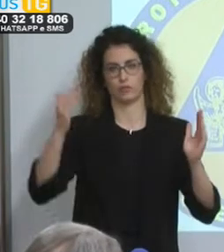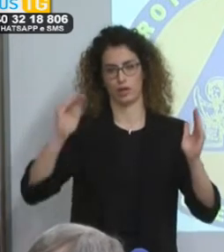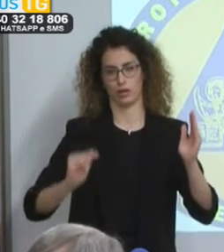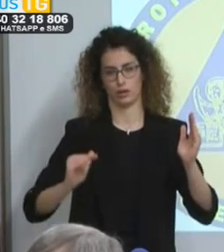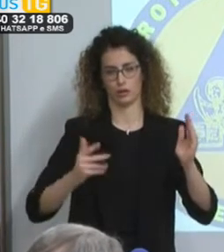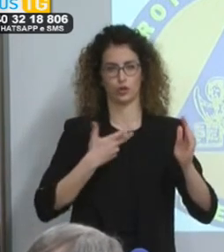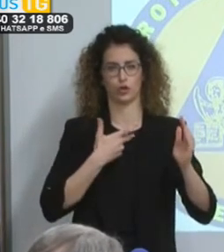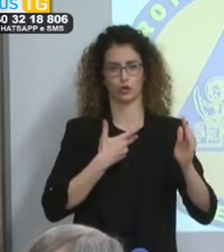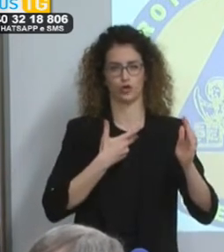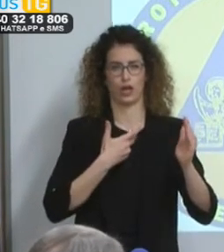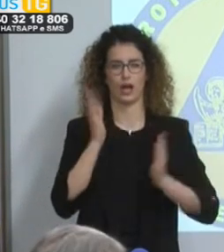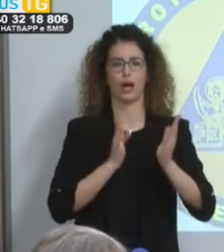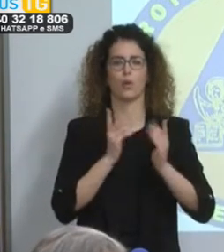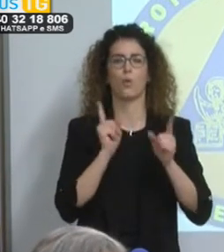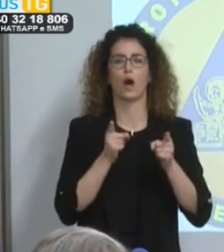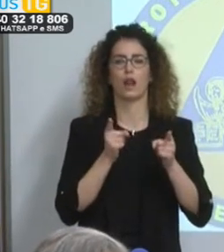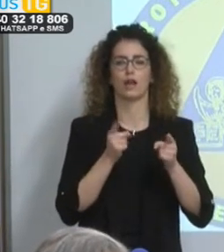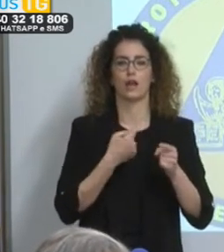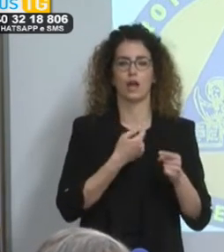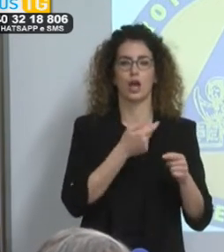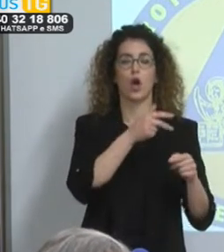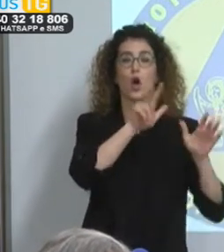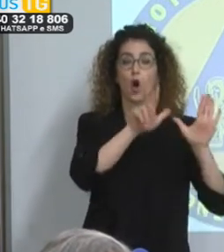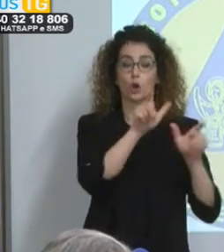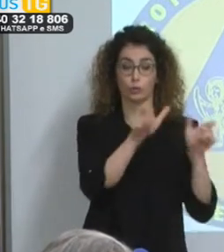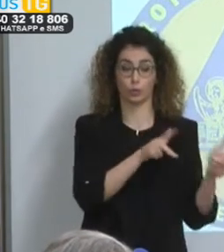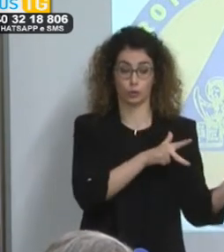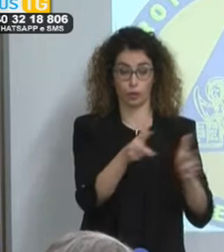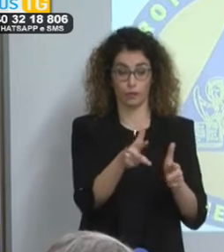8 ricoverati una terapia intensiva